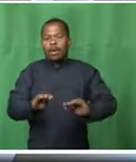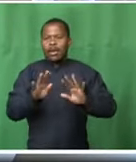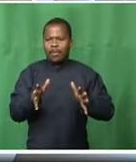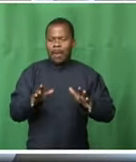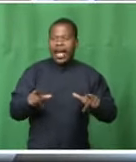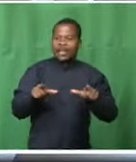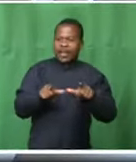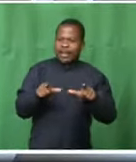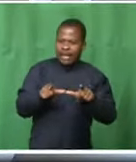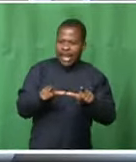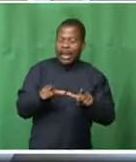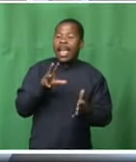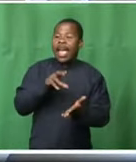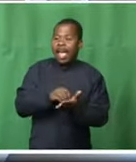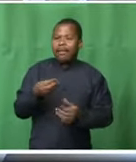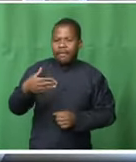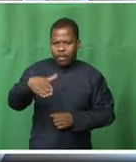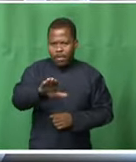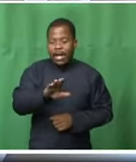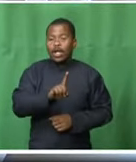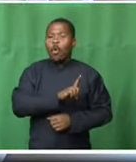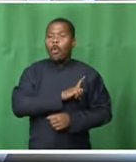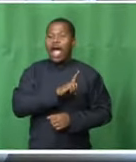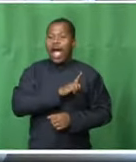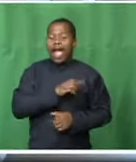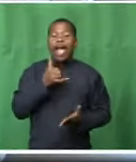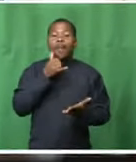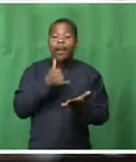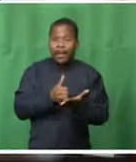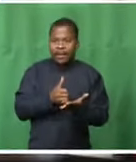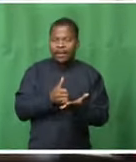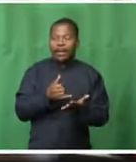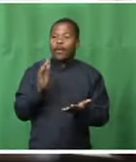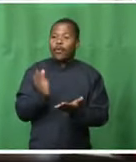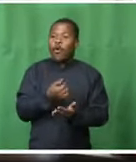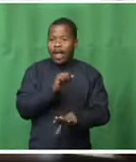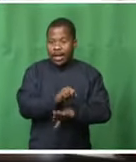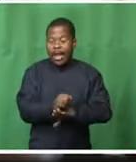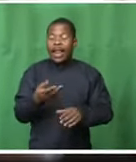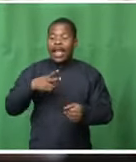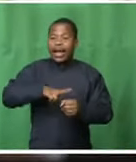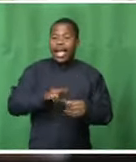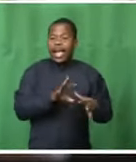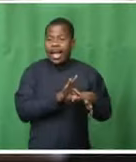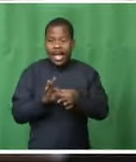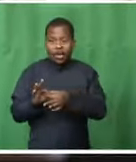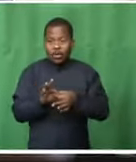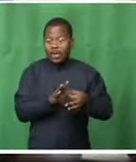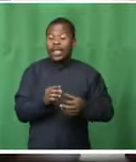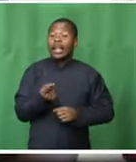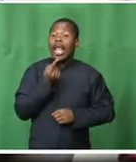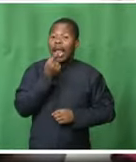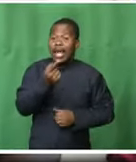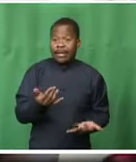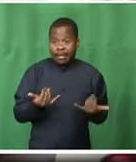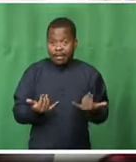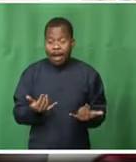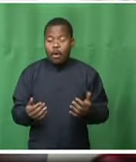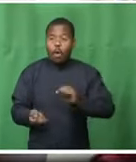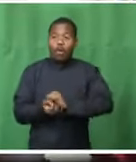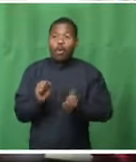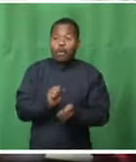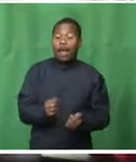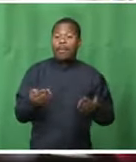banawe maphepha lafanele labanika imvumo yokuqeqesha. Lenhlangano ithi kwanyala ibhekene nenkinga lenkulu lapho khona